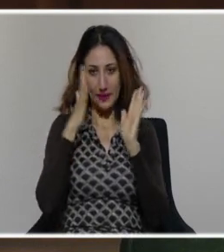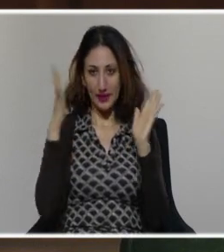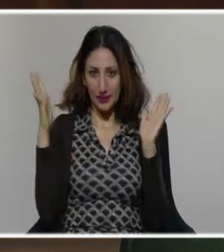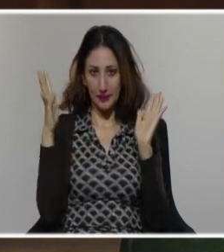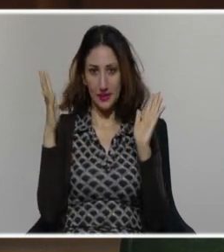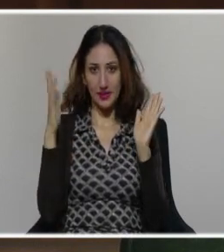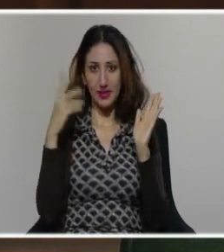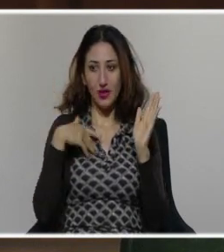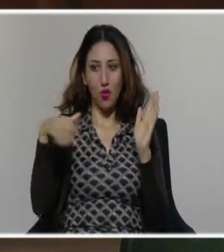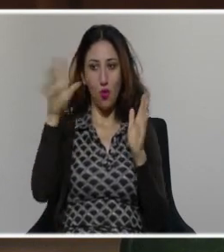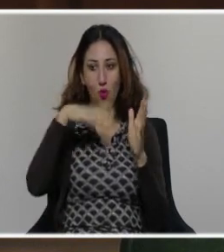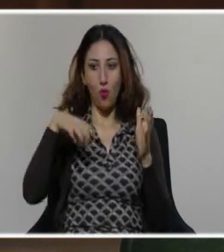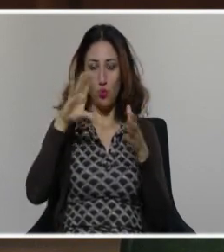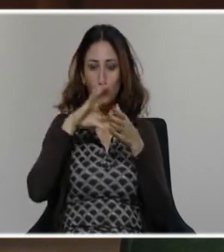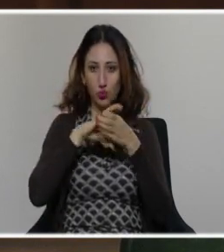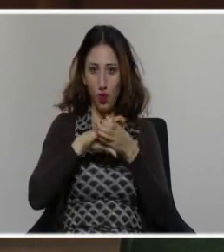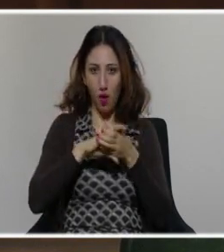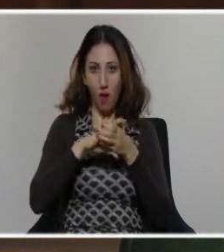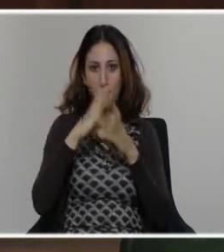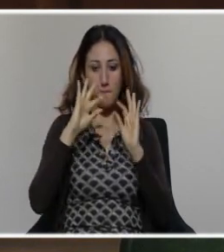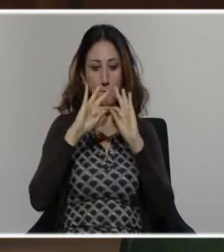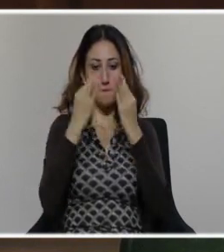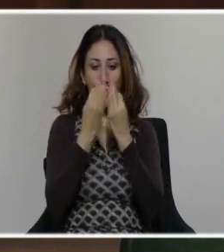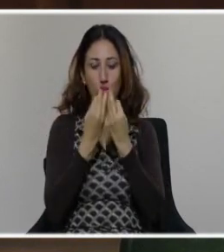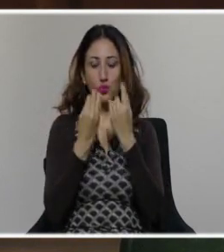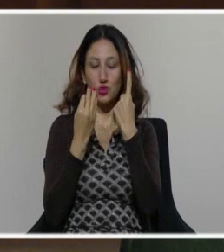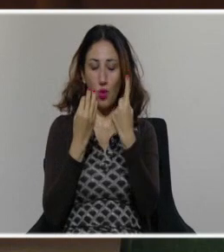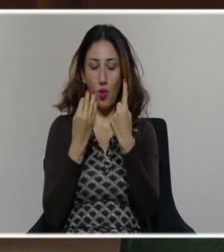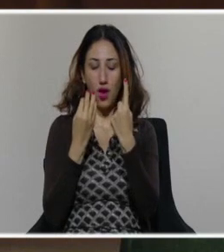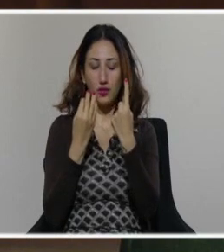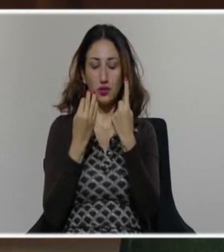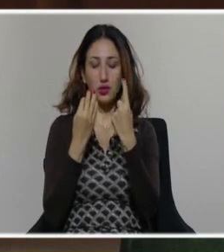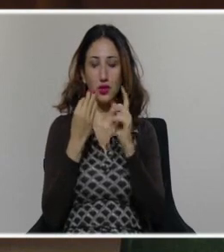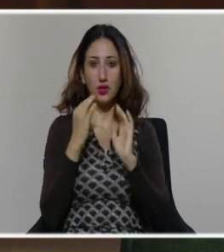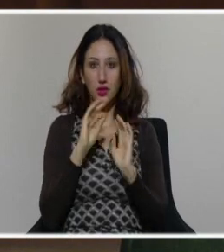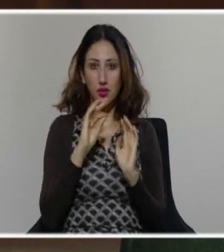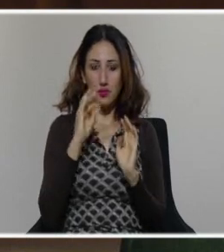كأصدقاء وكأسرة واحدة. وكان عمل فعلا